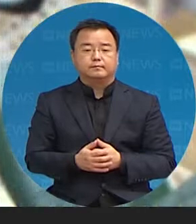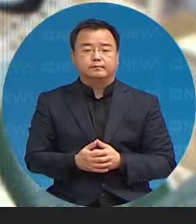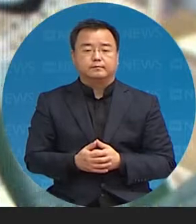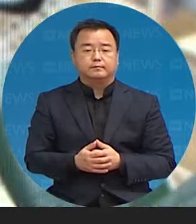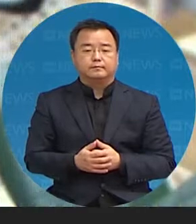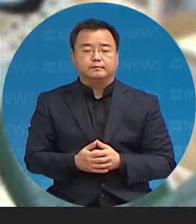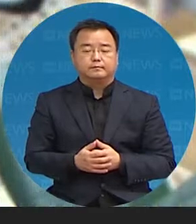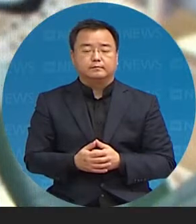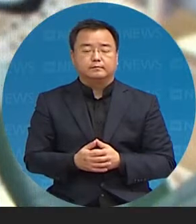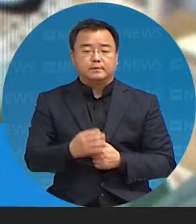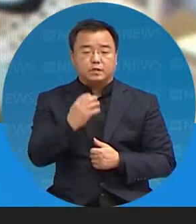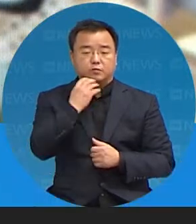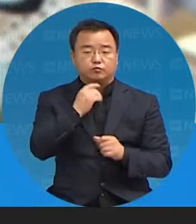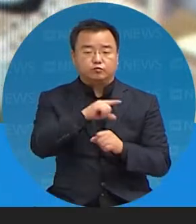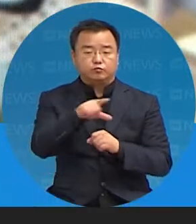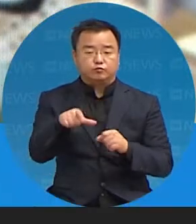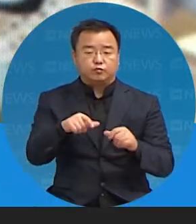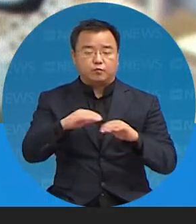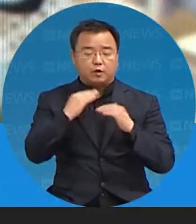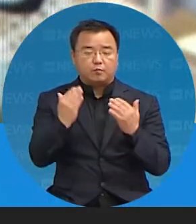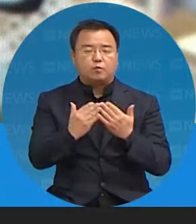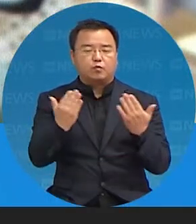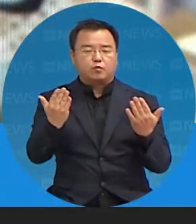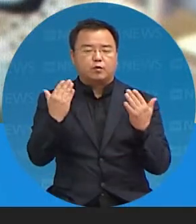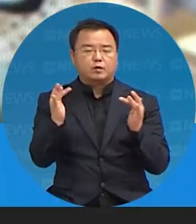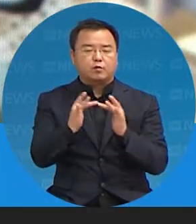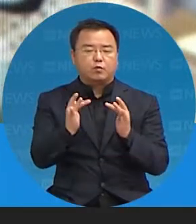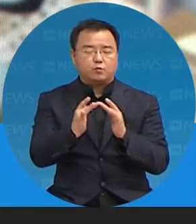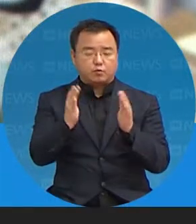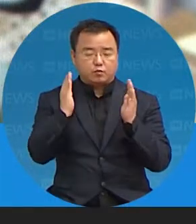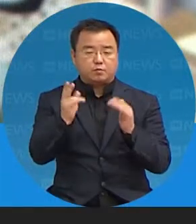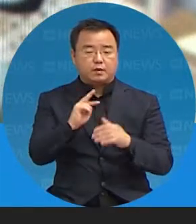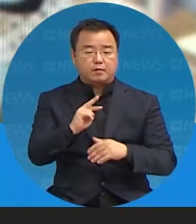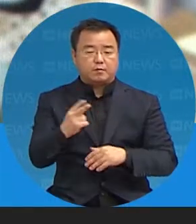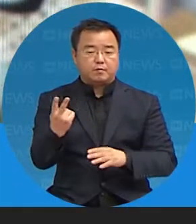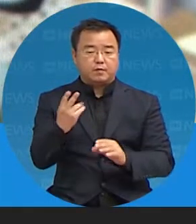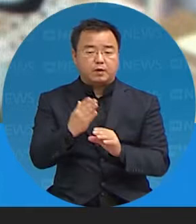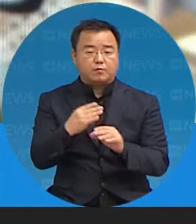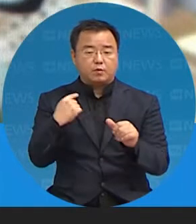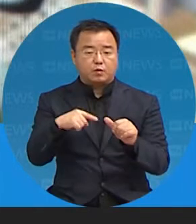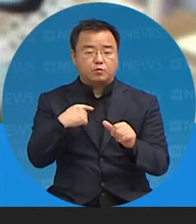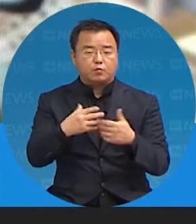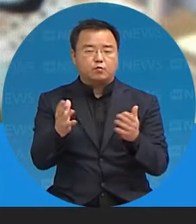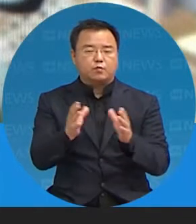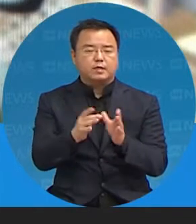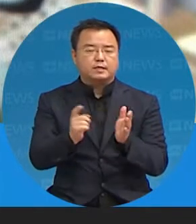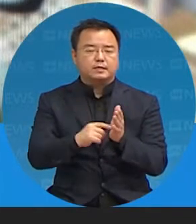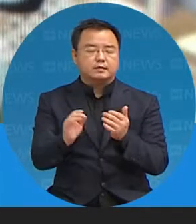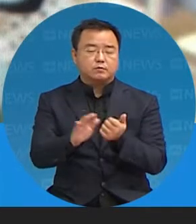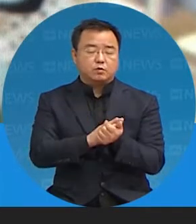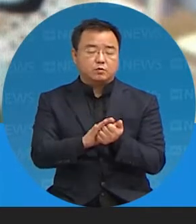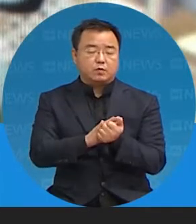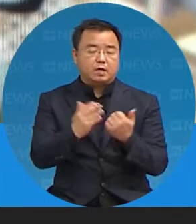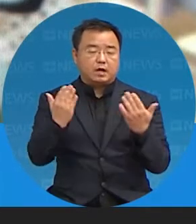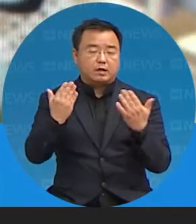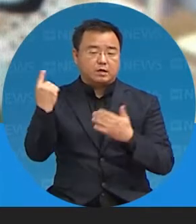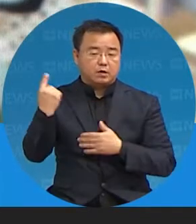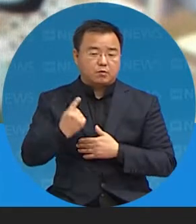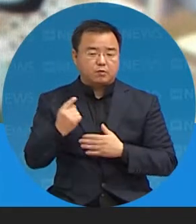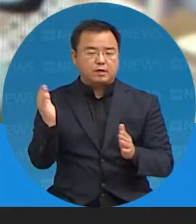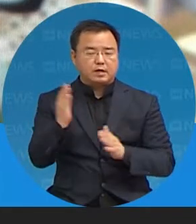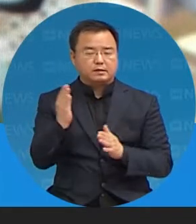수족관의 모든 학교들이 원격 수업으로 전환되면서 교육부는 긴급 돌봄 으로 학교에 온 학생들에게 급식을